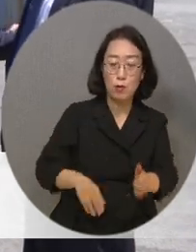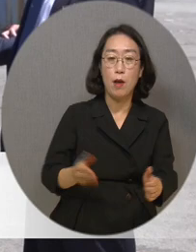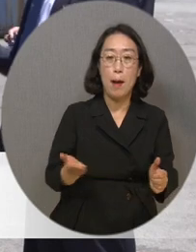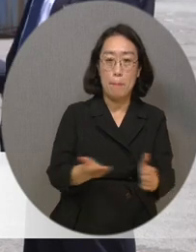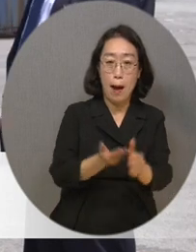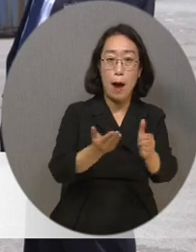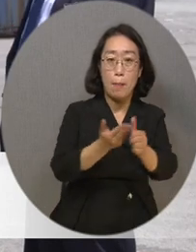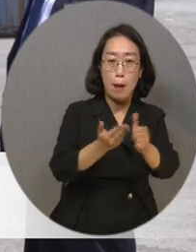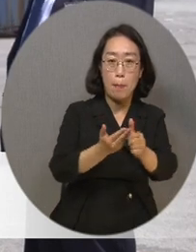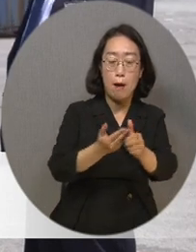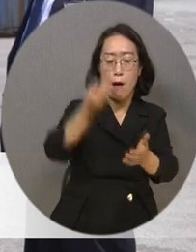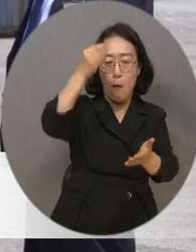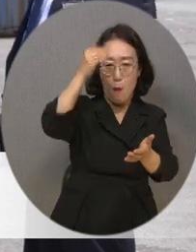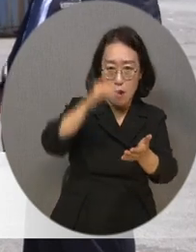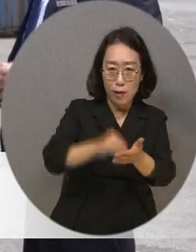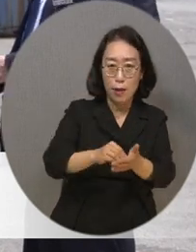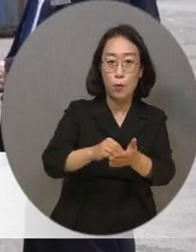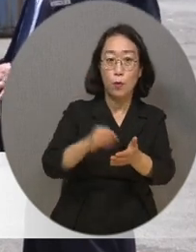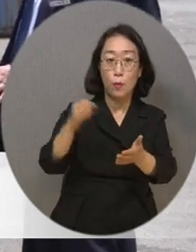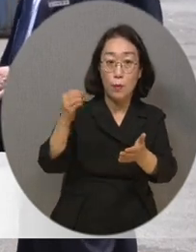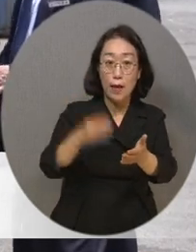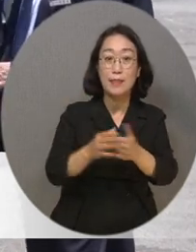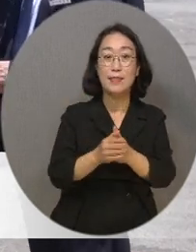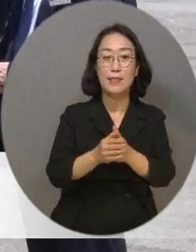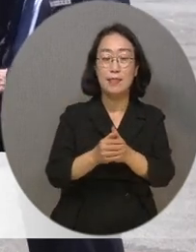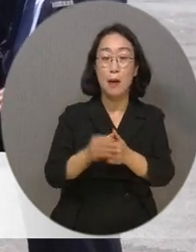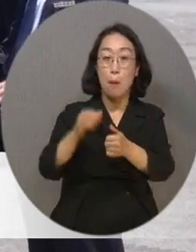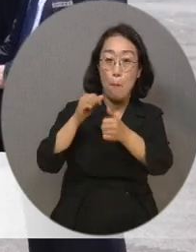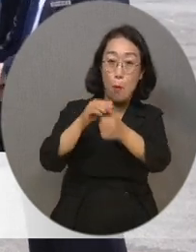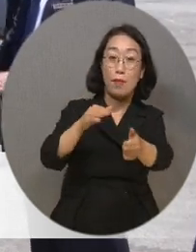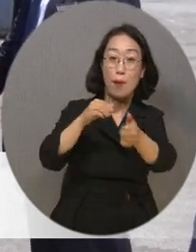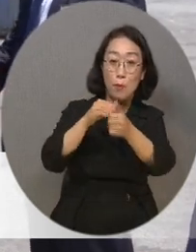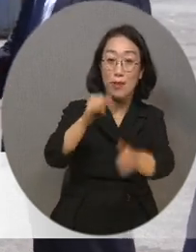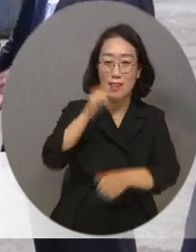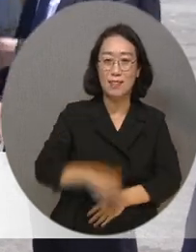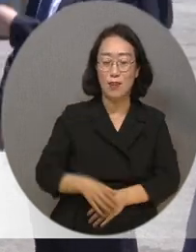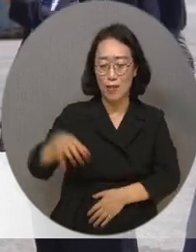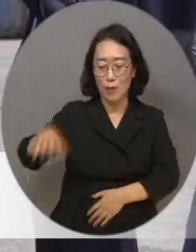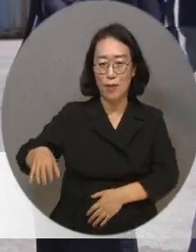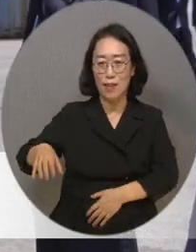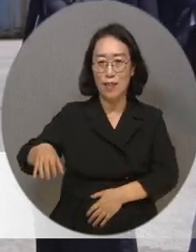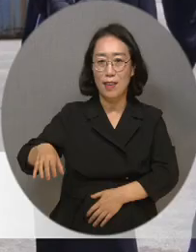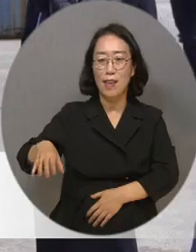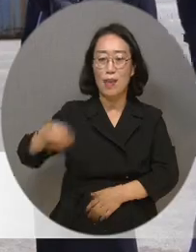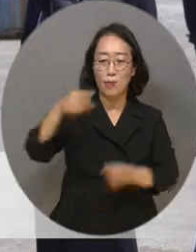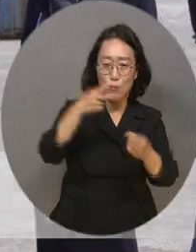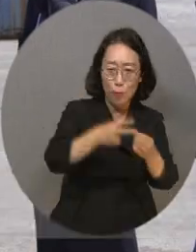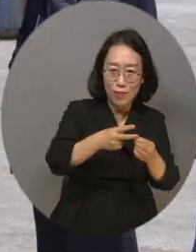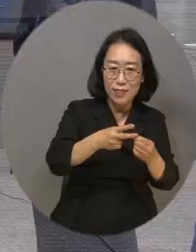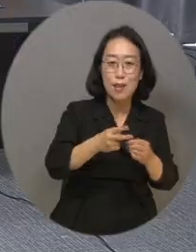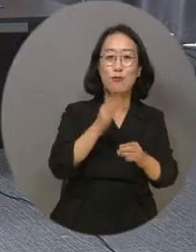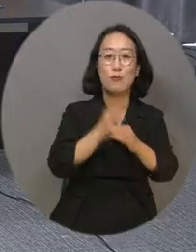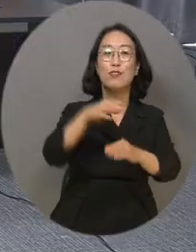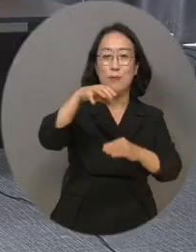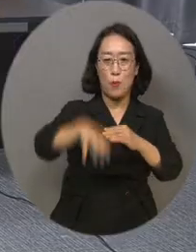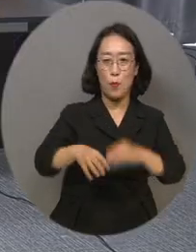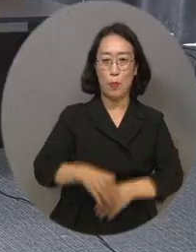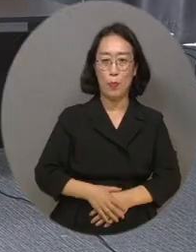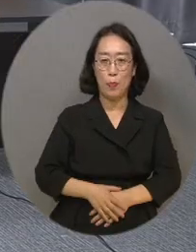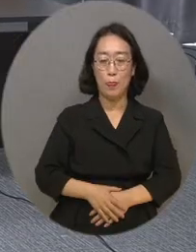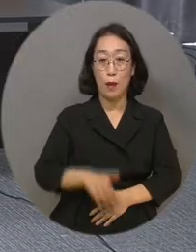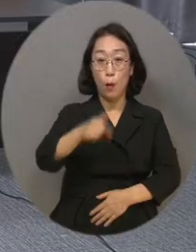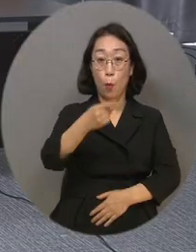육성되어지고 다시 함길도로 보내는 이런 과정들이 있었는데 물류는 여기를 기본으로 해서 있었던 것 같습니다. 이에